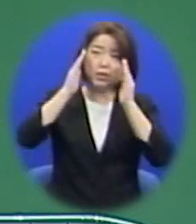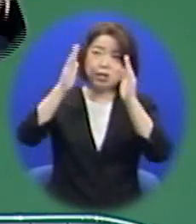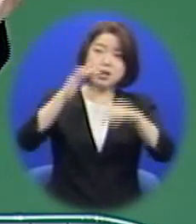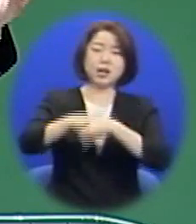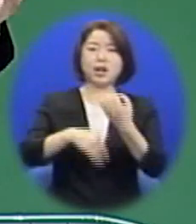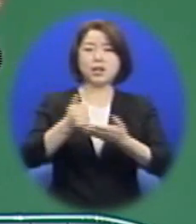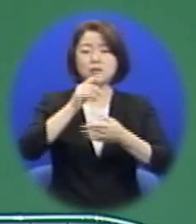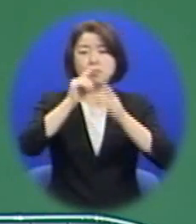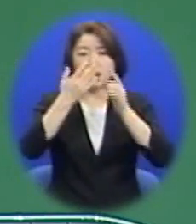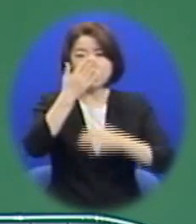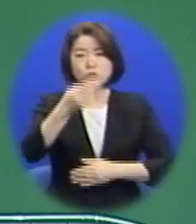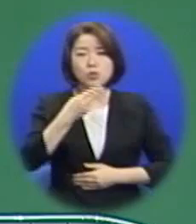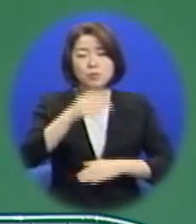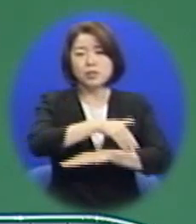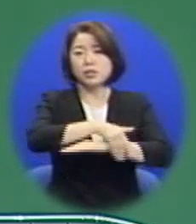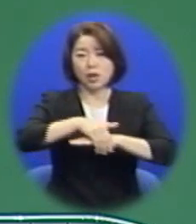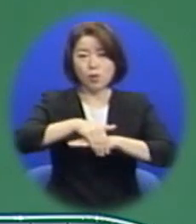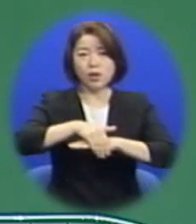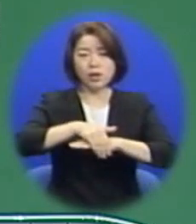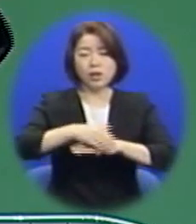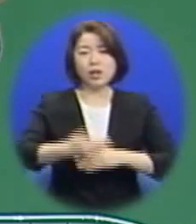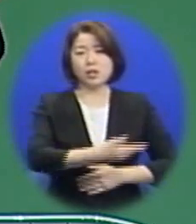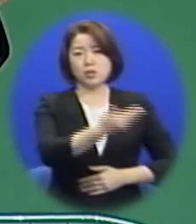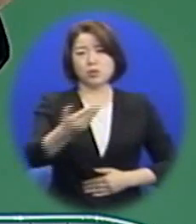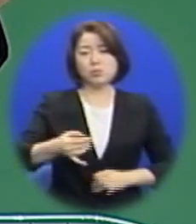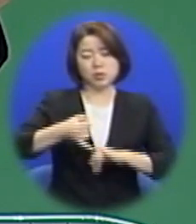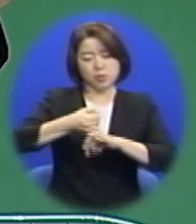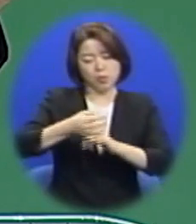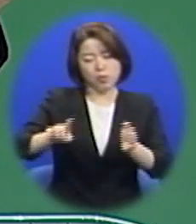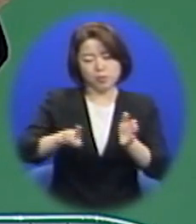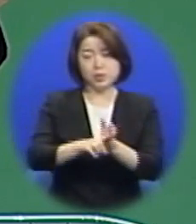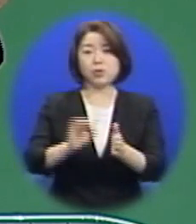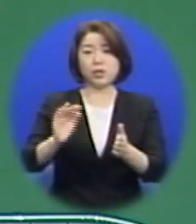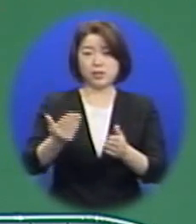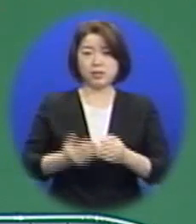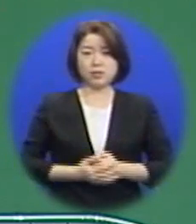하나님의 말할 수 없는 계획을 정말 여러분이 믿으셔야 합니다.